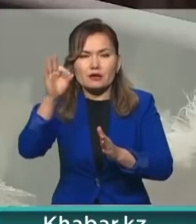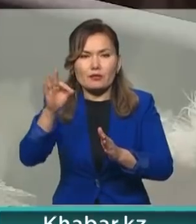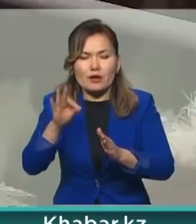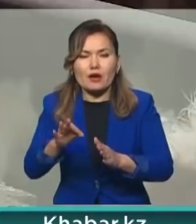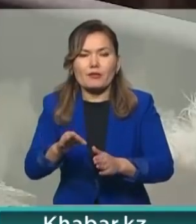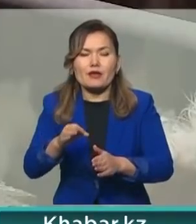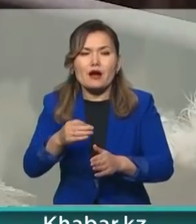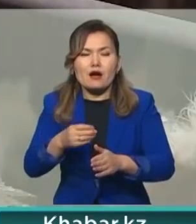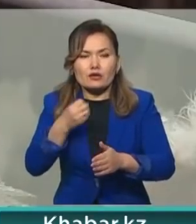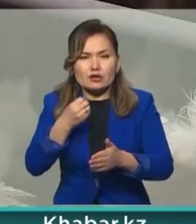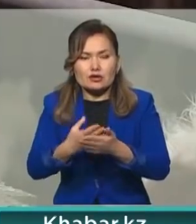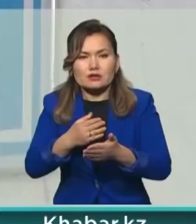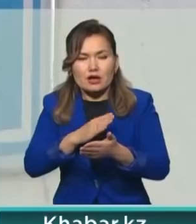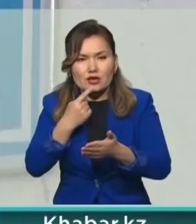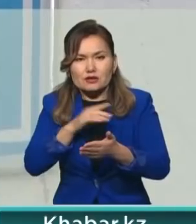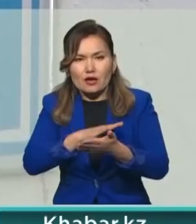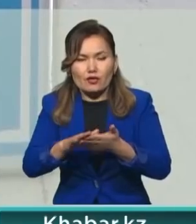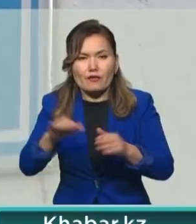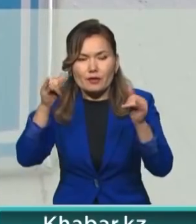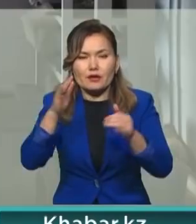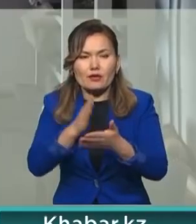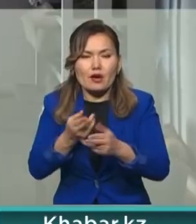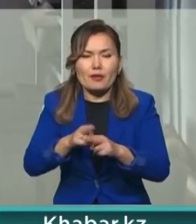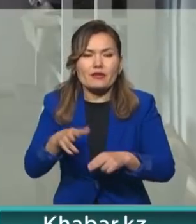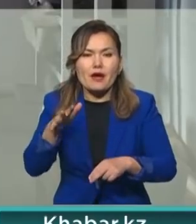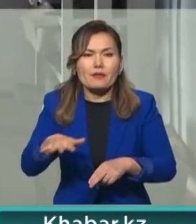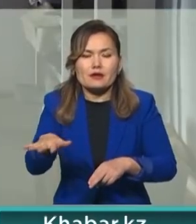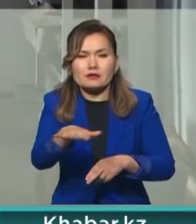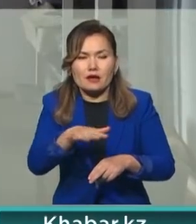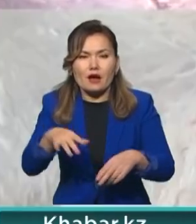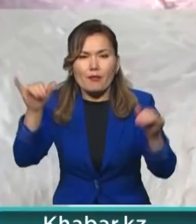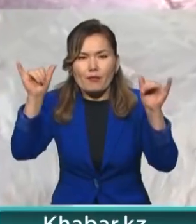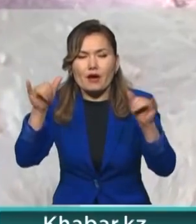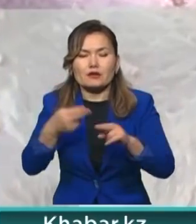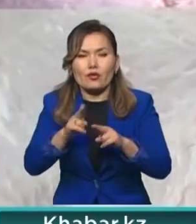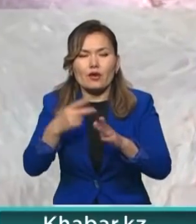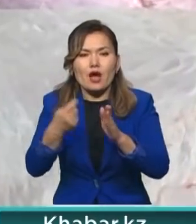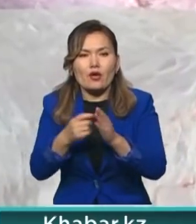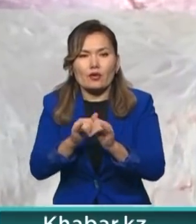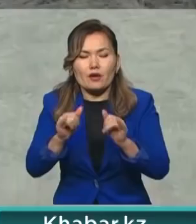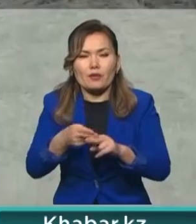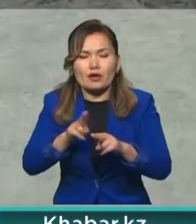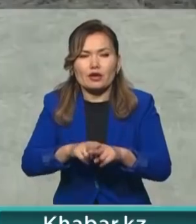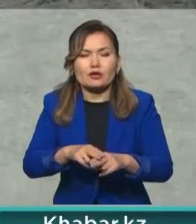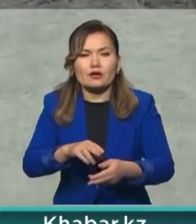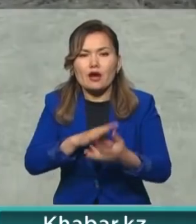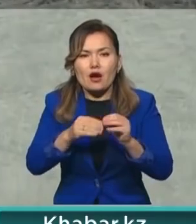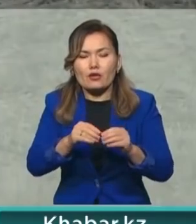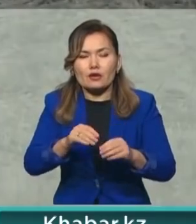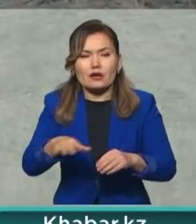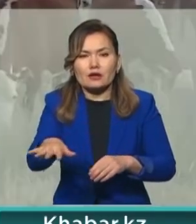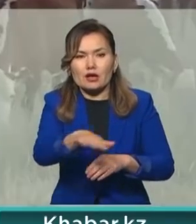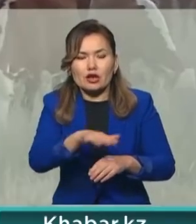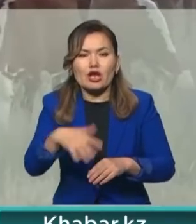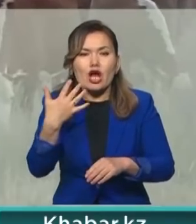мал. Ауданда 5 мың басқа арналған мал бордақылау алаңы жұмыс істеп тұр. Өткен 3 жылдың ішінде 50 мың гектардан астам пайдаланылмай жатқан